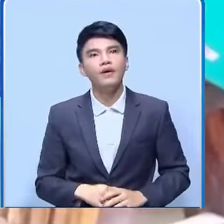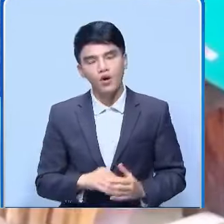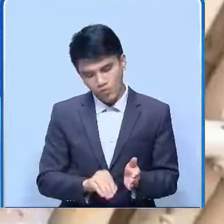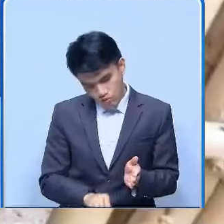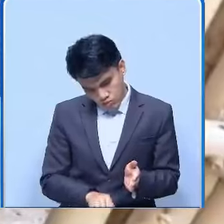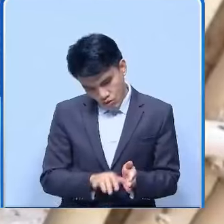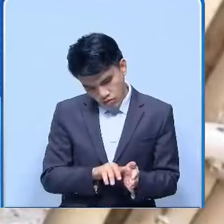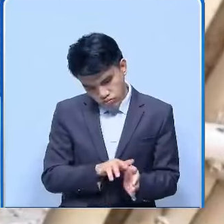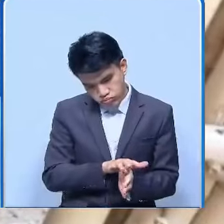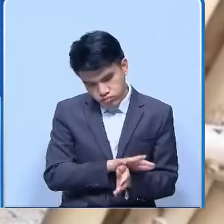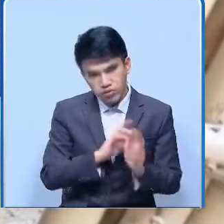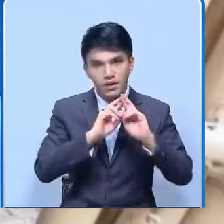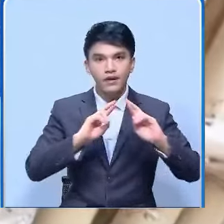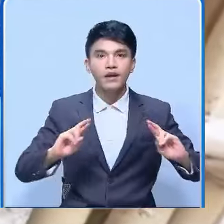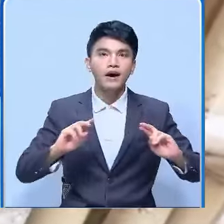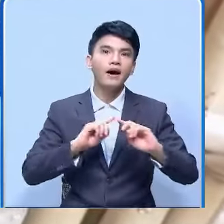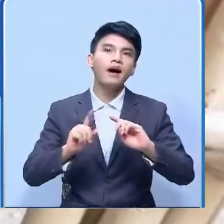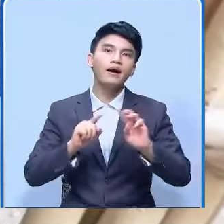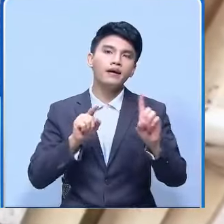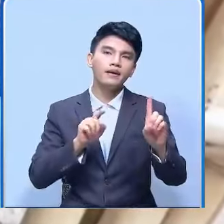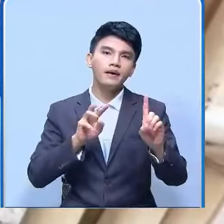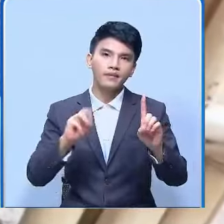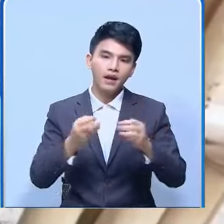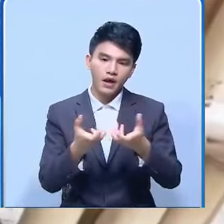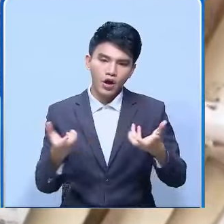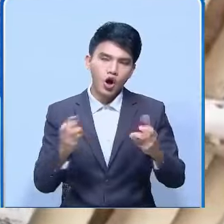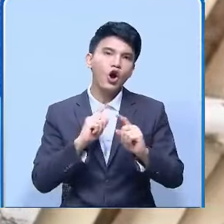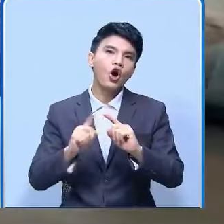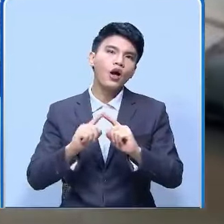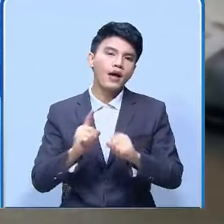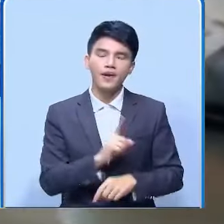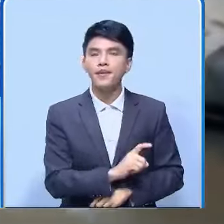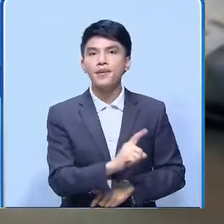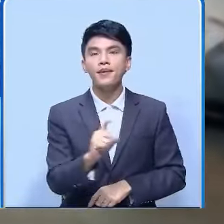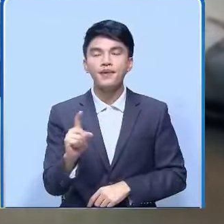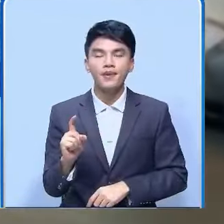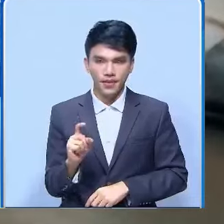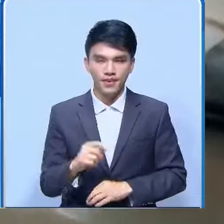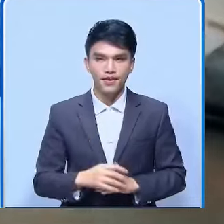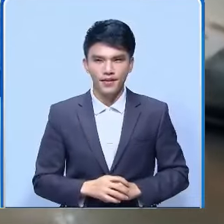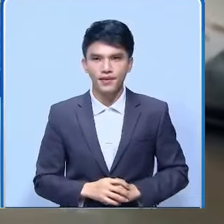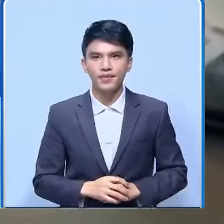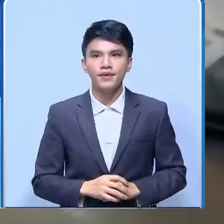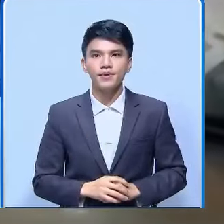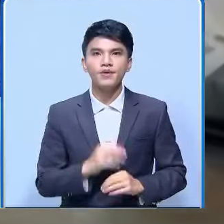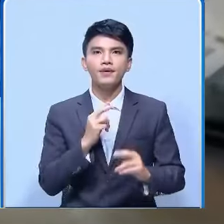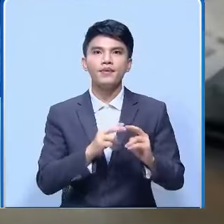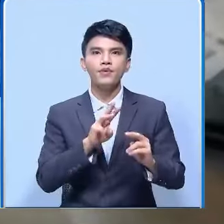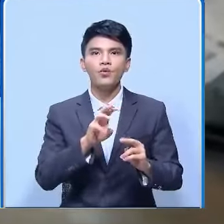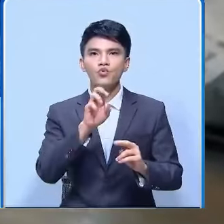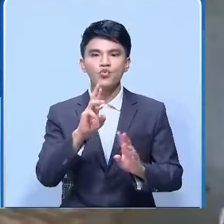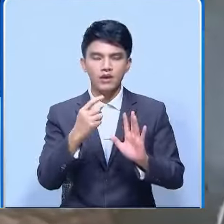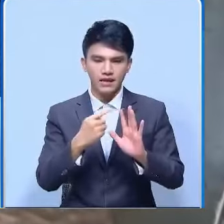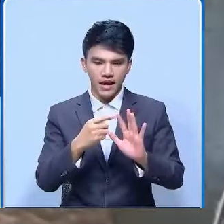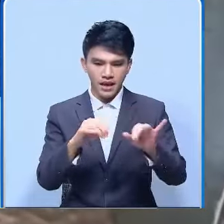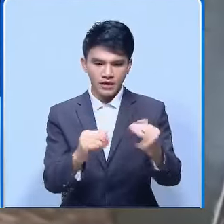เรือนร้านค้าร้านอาหารสูงประมาณ1เมตรเฟอร์นิเจอร์เครื่องใช้ไฟฟ้าทรัพย์สินเสียหายไปหลายรายการครับนายวีระผู้ประกอบการบาเบีย